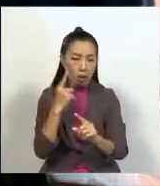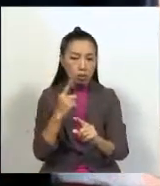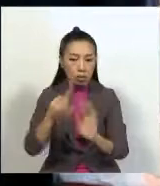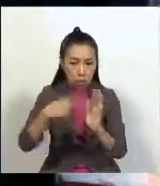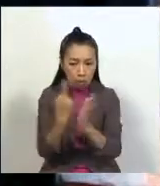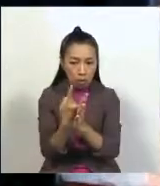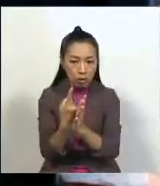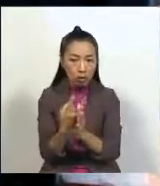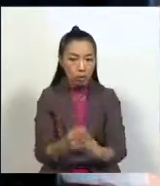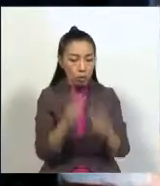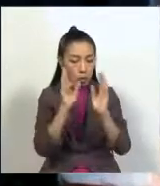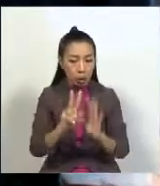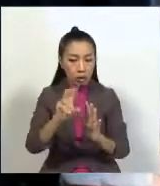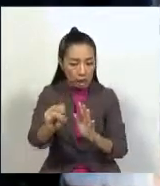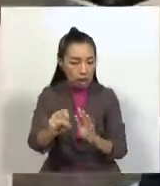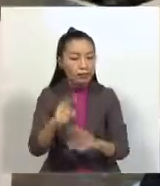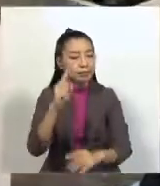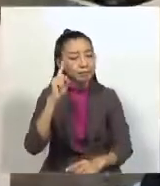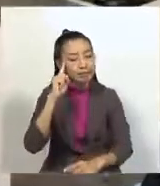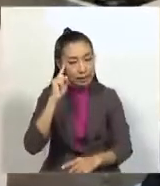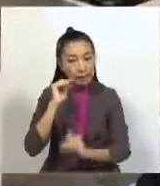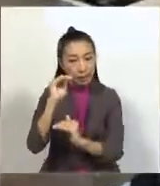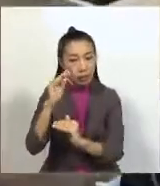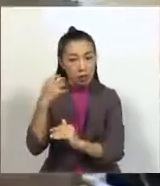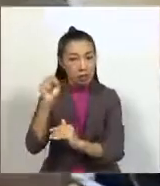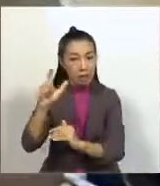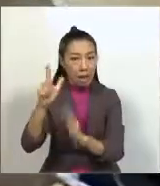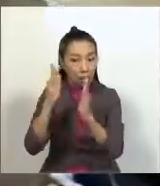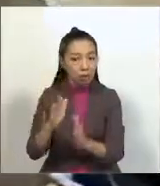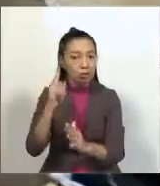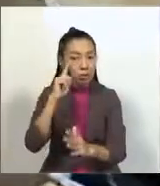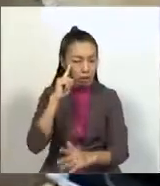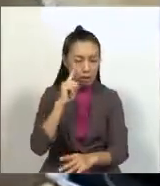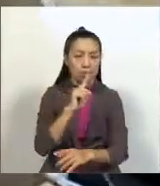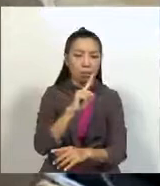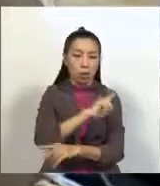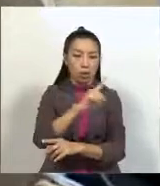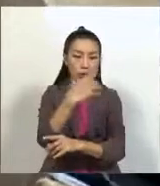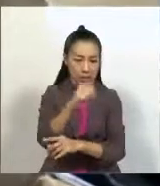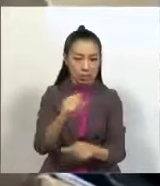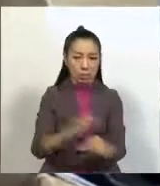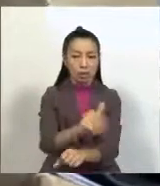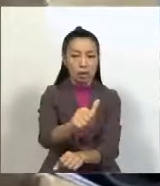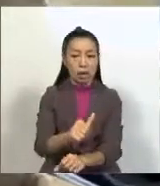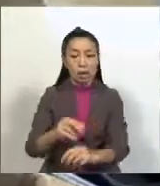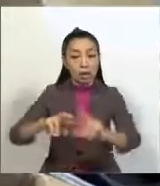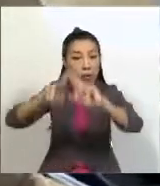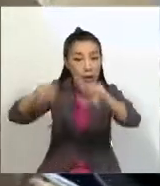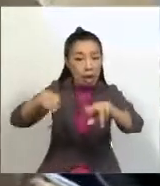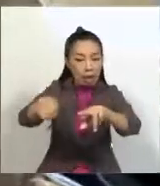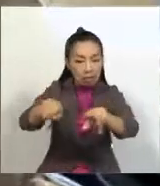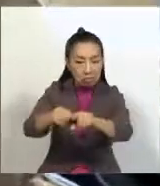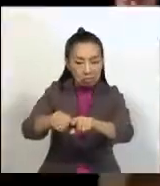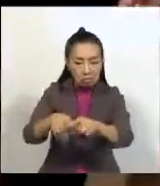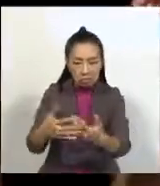ามเป้าหมาย10ล้านคนภายใน10วันอย่างแน่นอนค่ะส่วนเรื่องของร้านค้าที่เข้าร่วมโครงการแม้ว่า